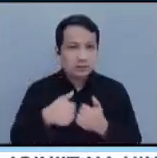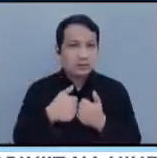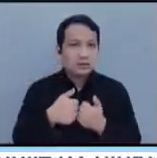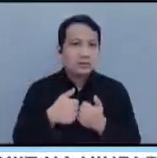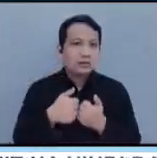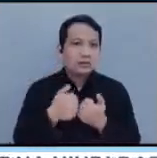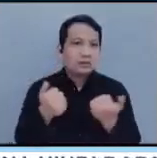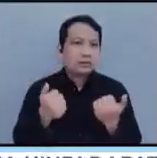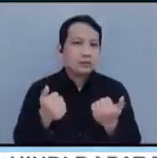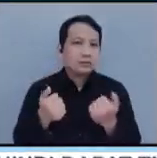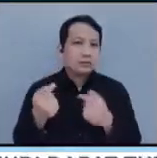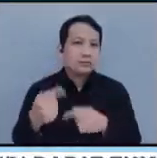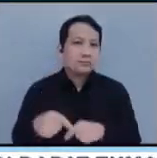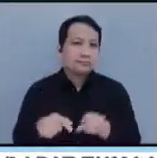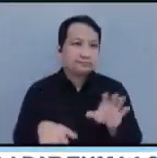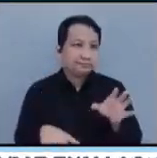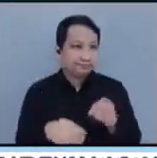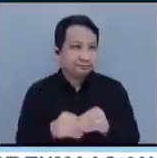ninyo nung